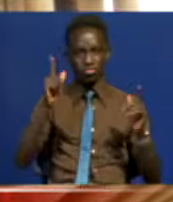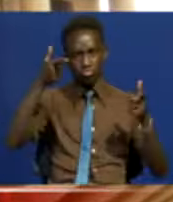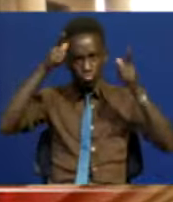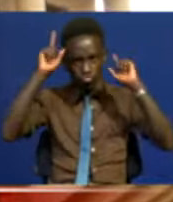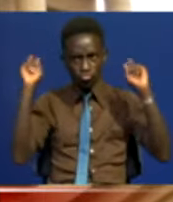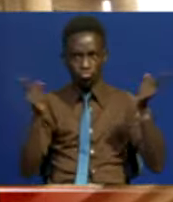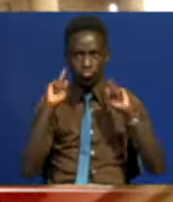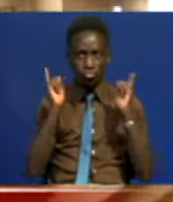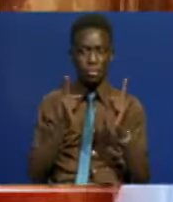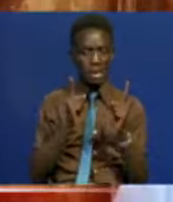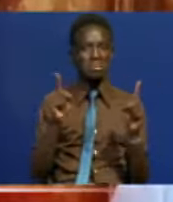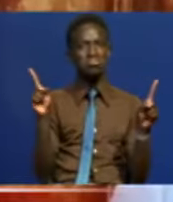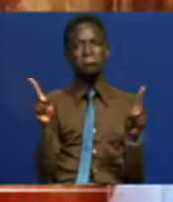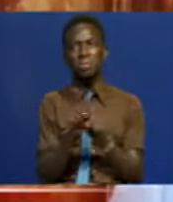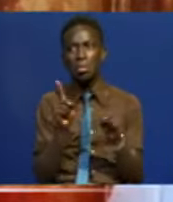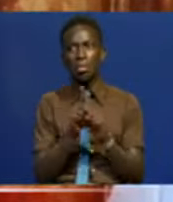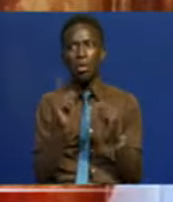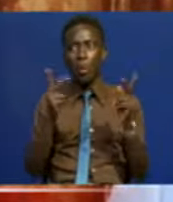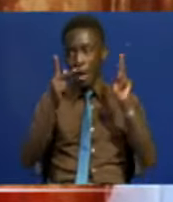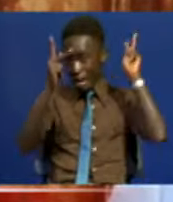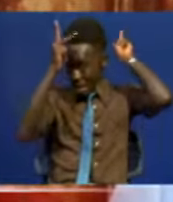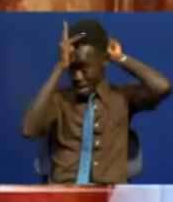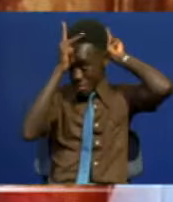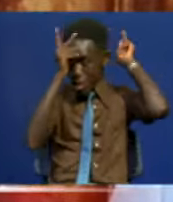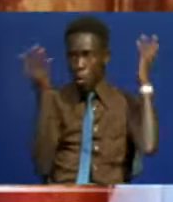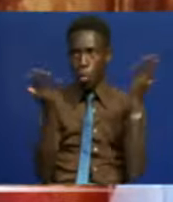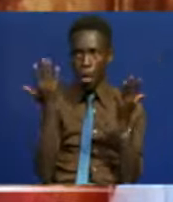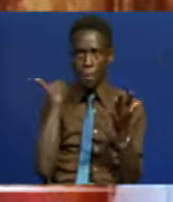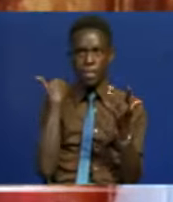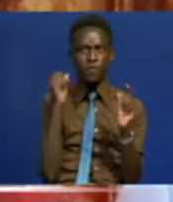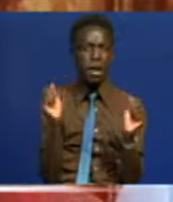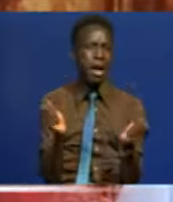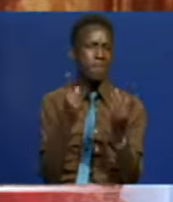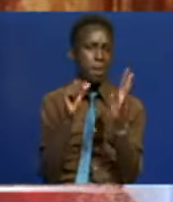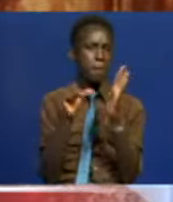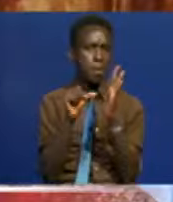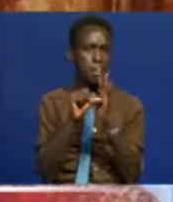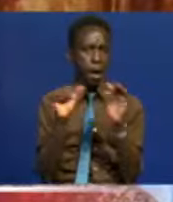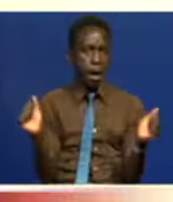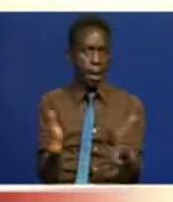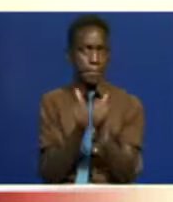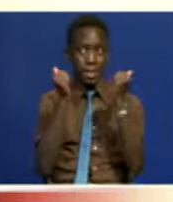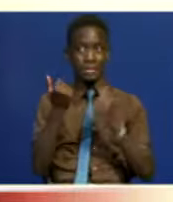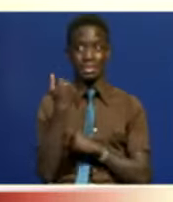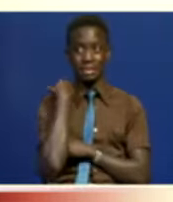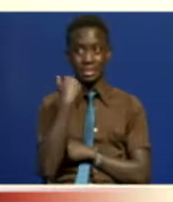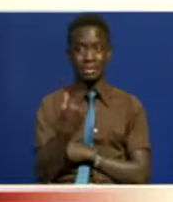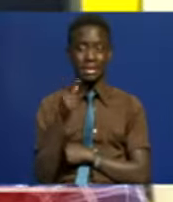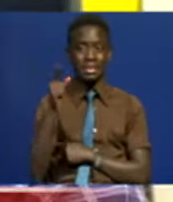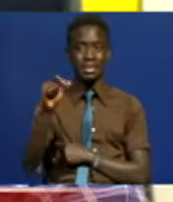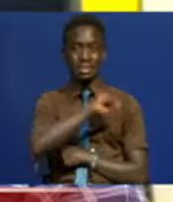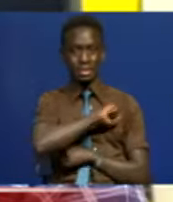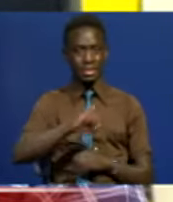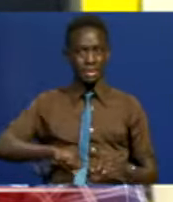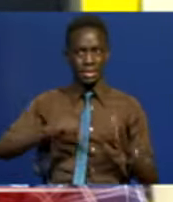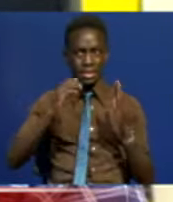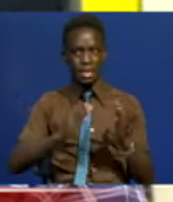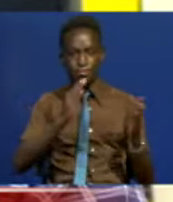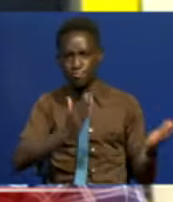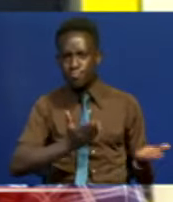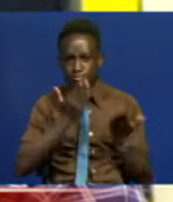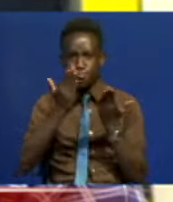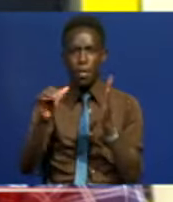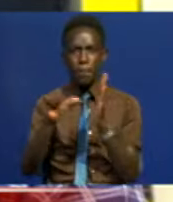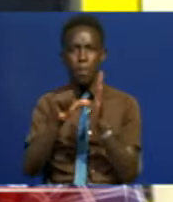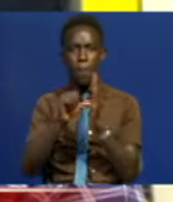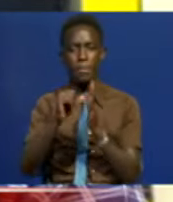mahakama kuu ya Kakamega ambapo tukio hilo lilitokea. Hapo jana seneta huyo aliwasilisha kesi hiyo mahakamani